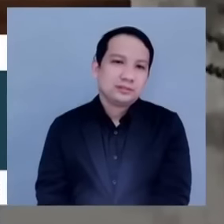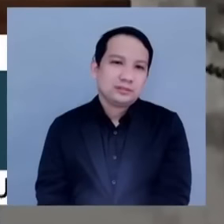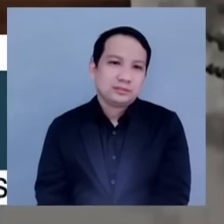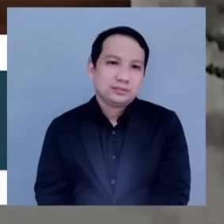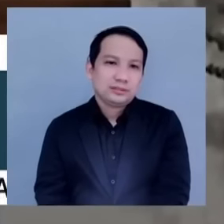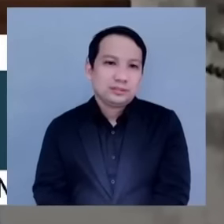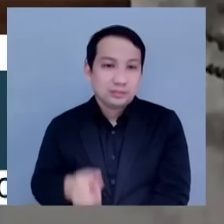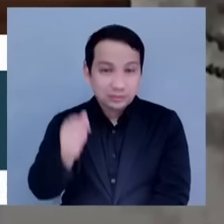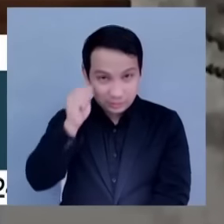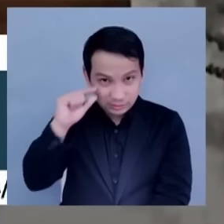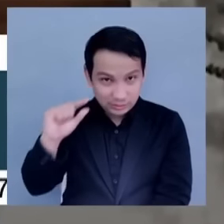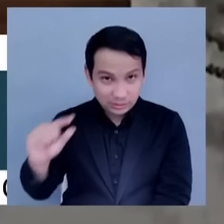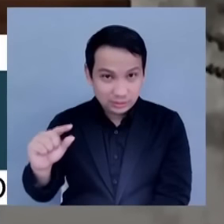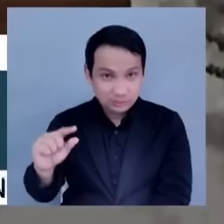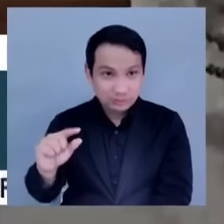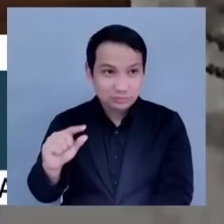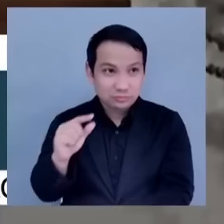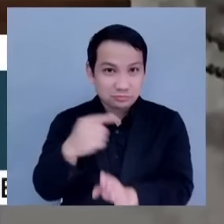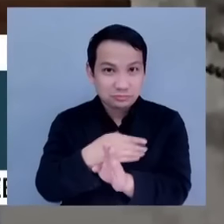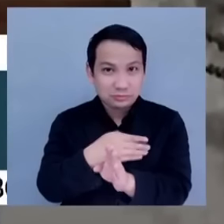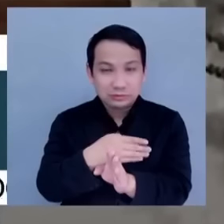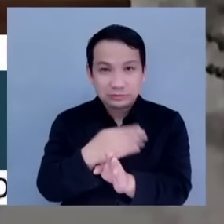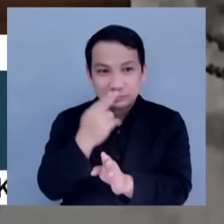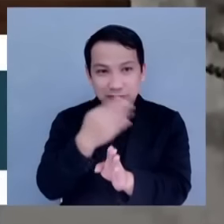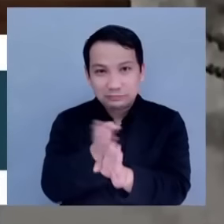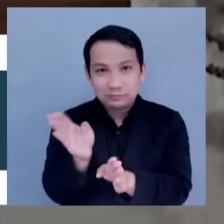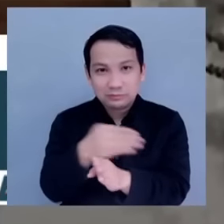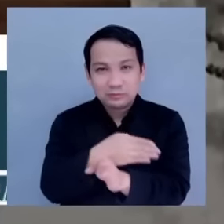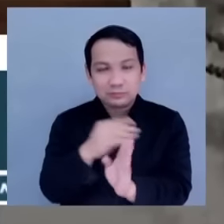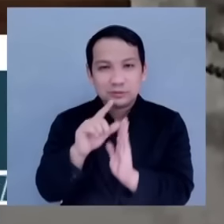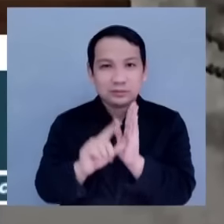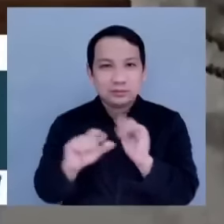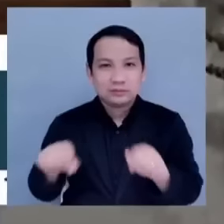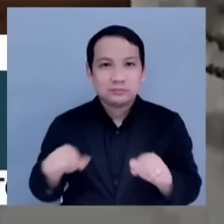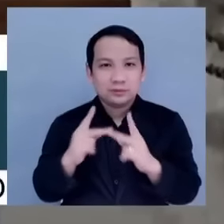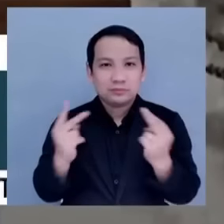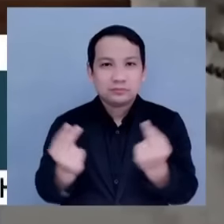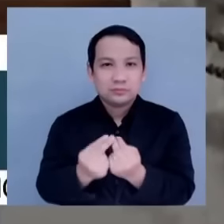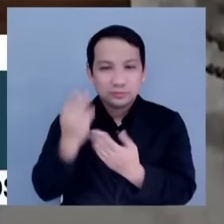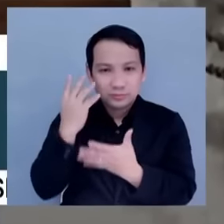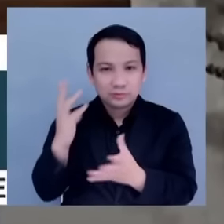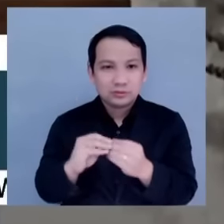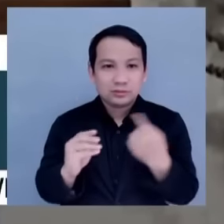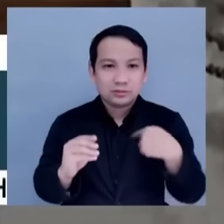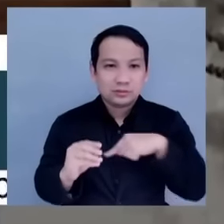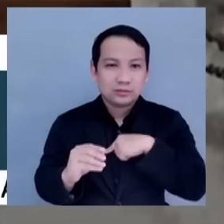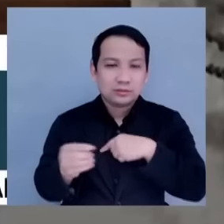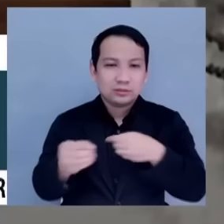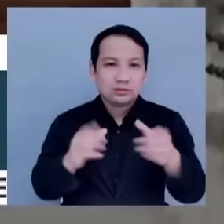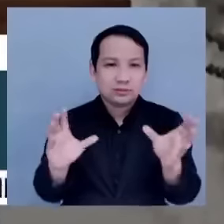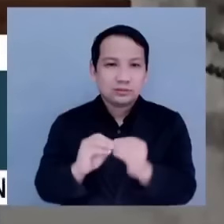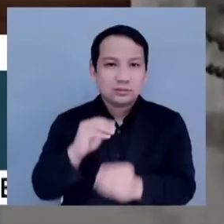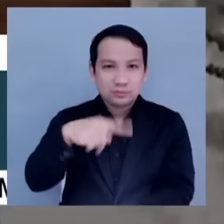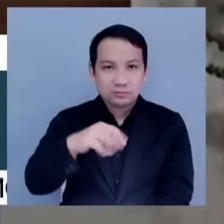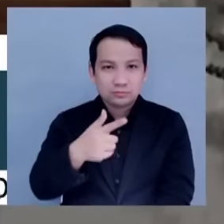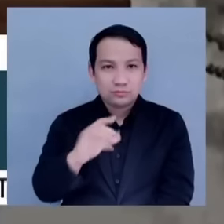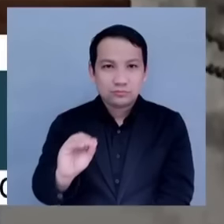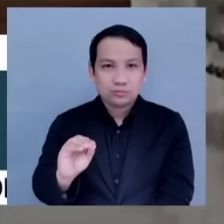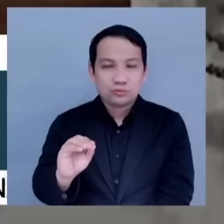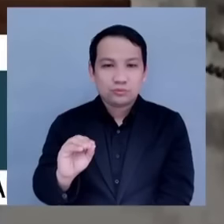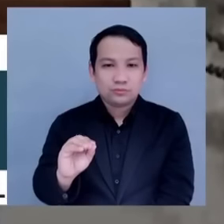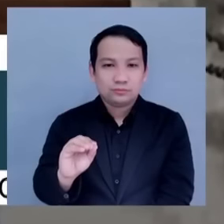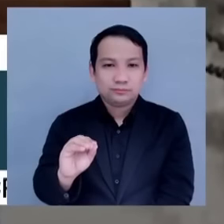Goh ang mga batas ng Pilipinas at ginamit niya ang posisyon niya para makapag-operate ang mga POGO na